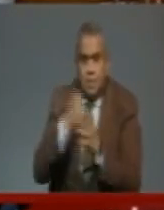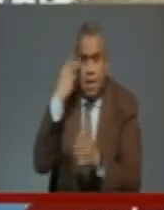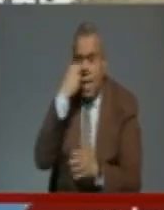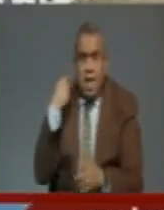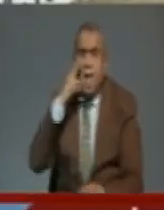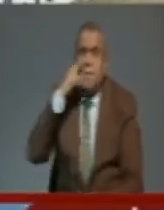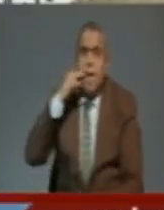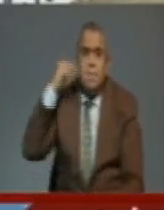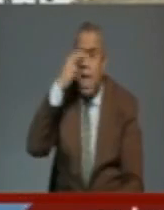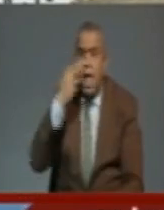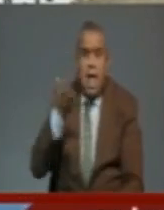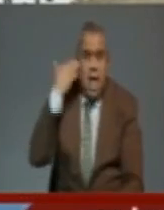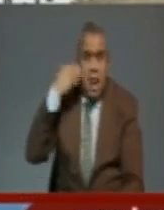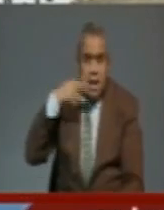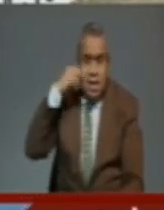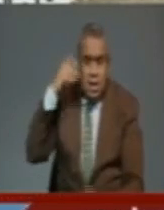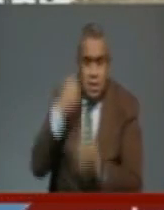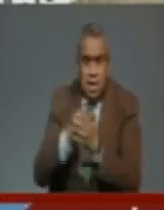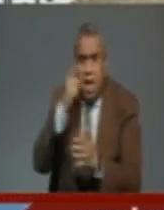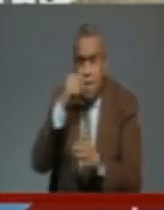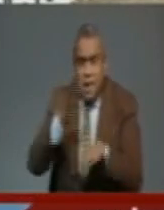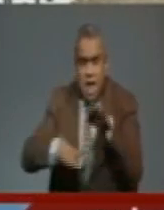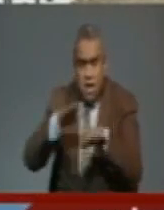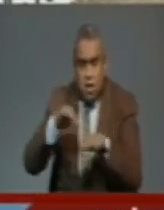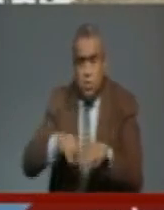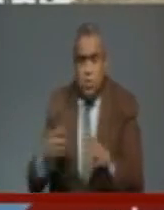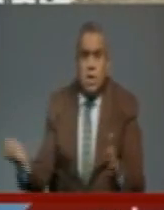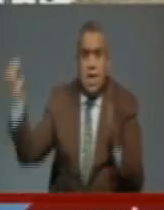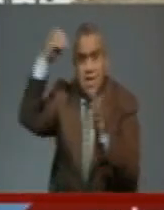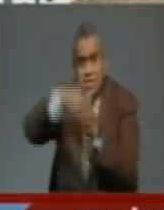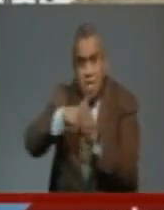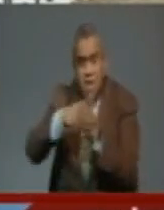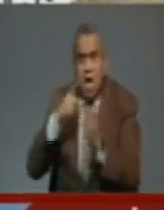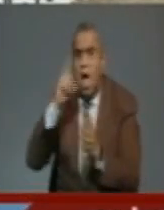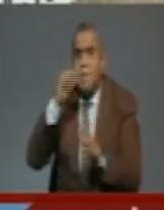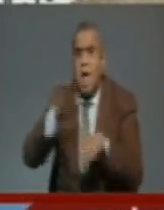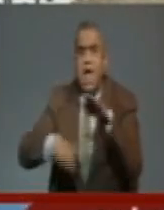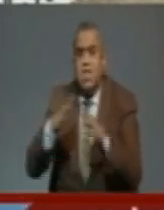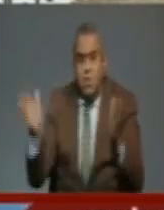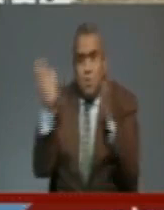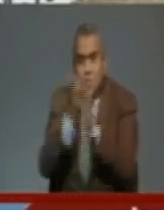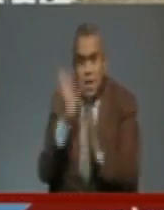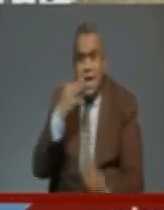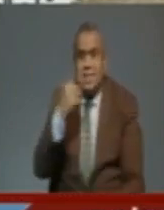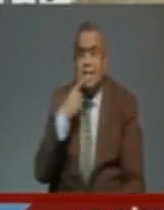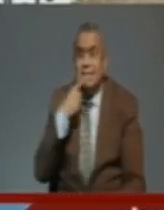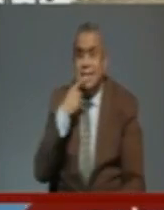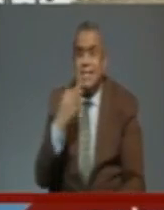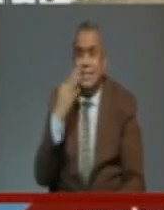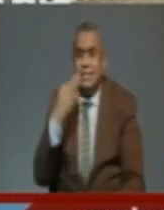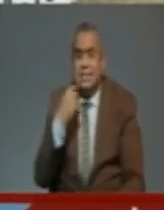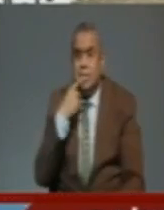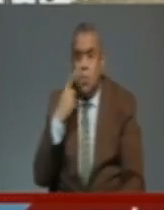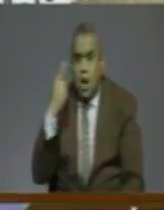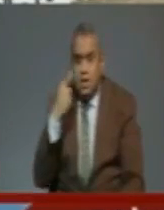اسكندريه 15 كيلو، النهارده بنضيف عليهم 15 كيلو زي ال 15 كيلو في خلال 3 سنوات، يعني من 21 من